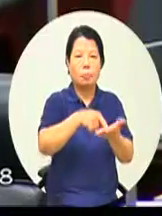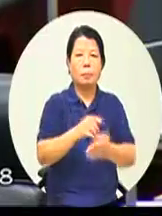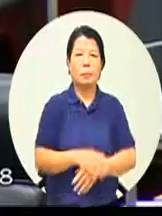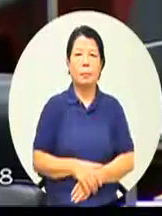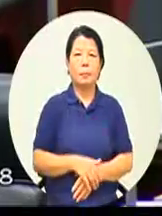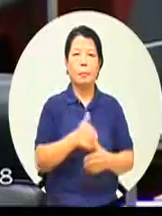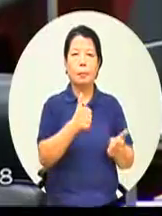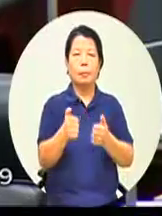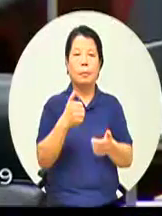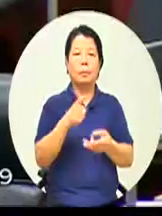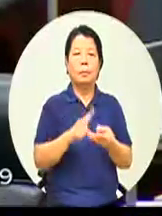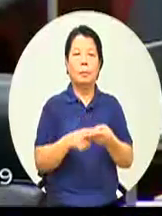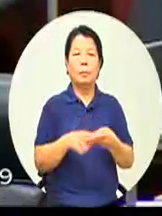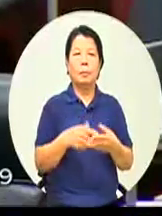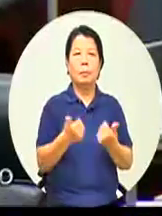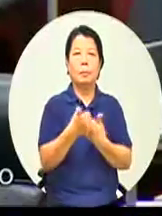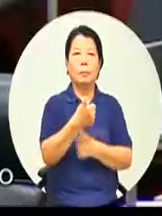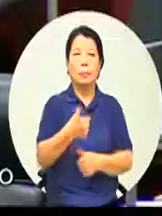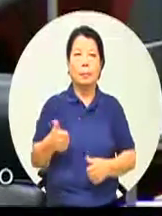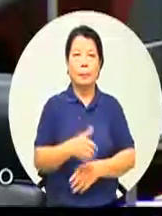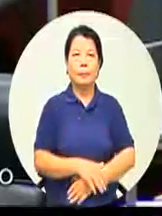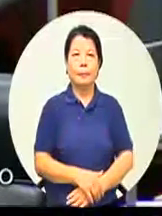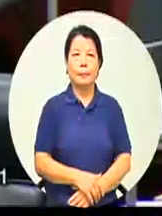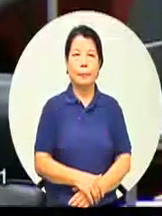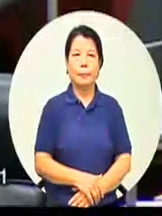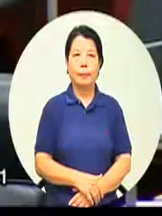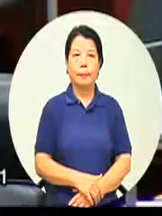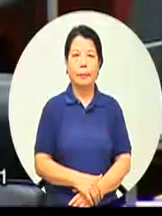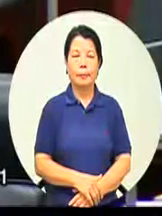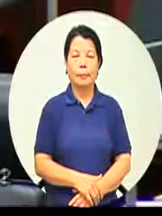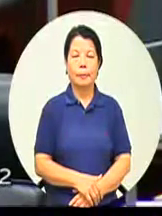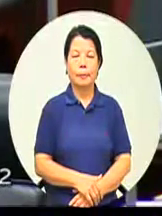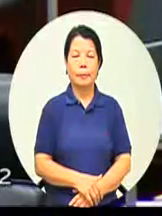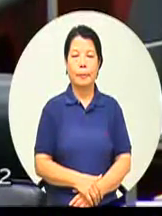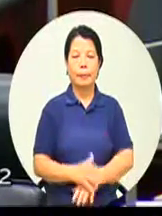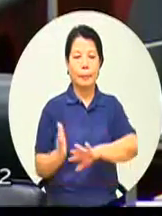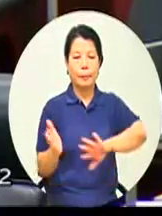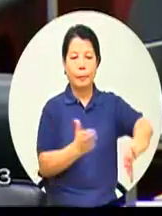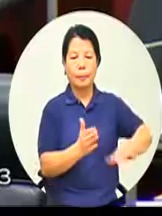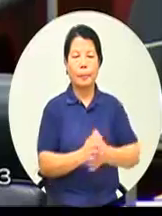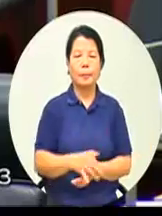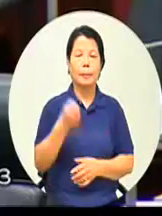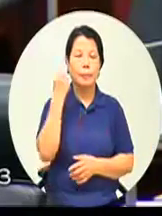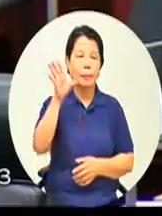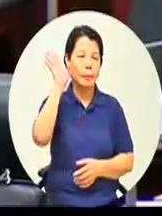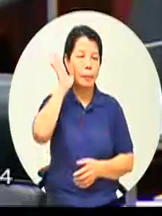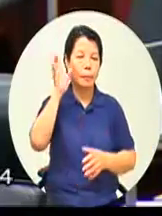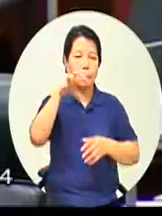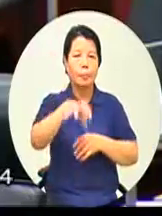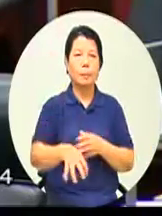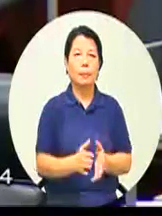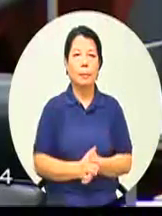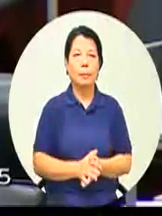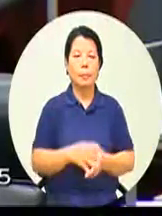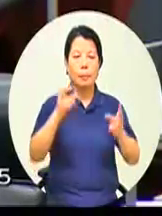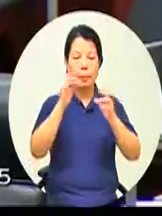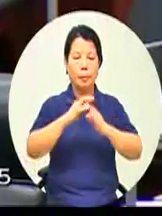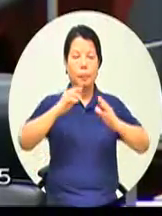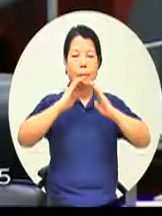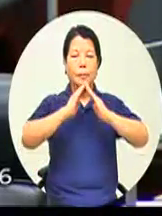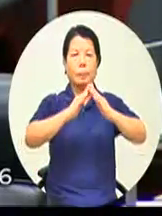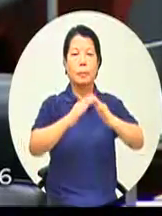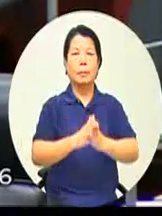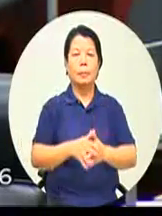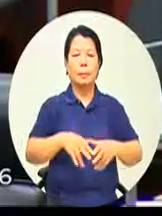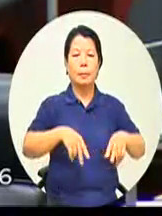谢谢王议 员。好，来，请坐哈。另外在新闻局的部分，我们城市行销，当然我也听